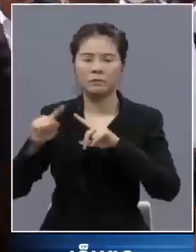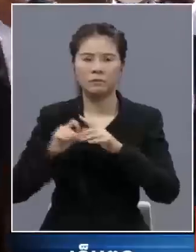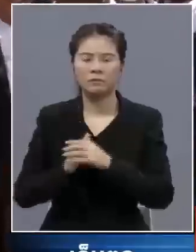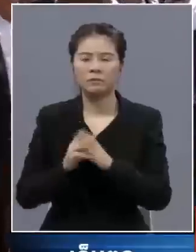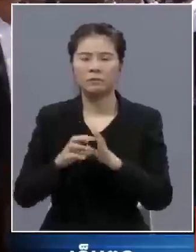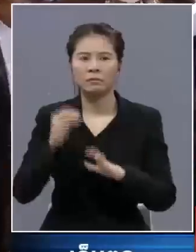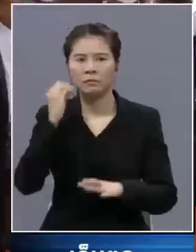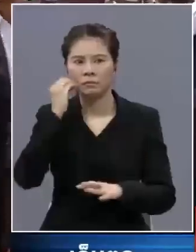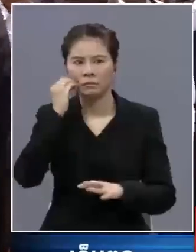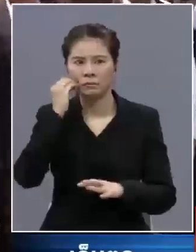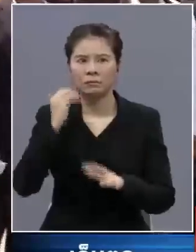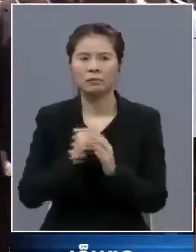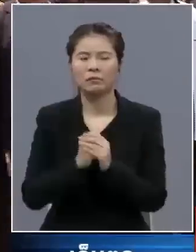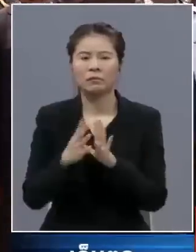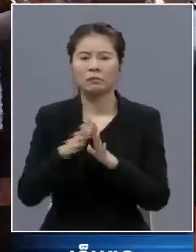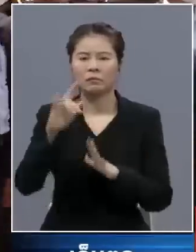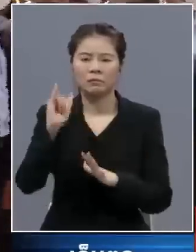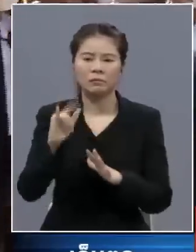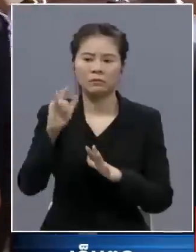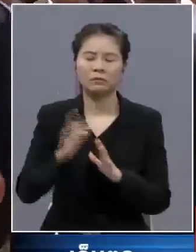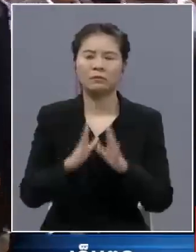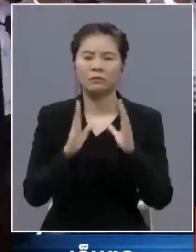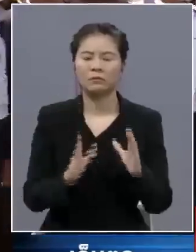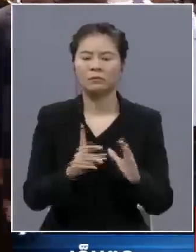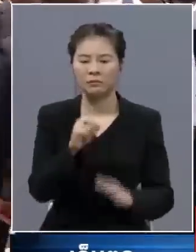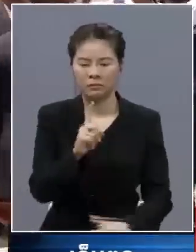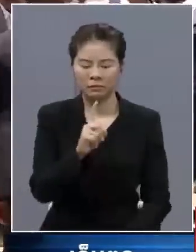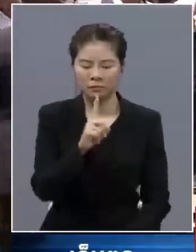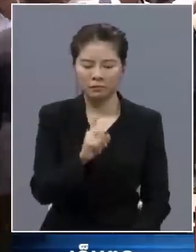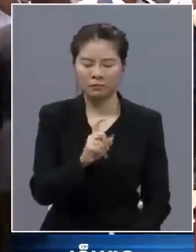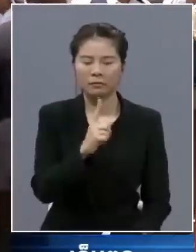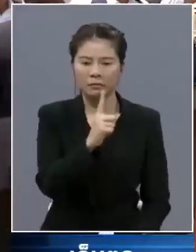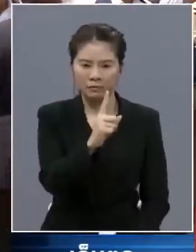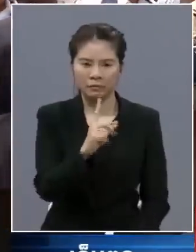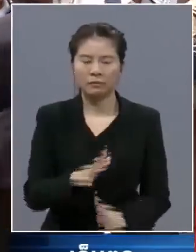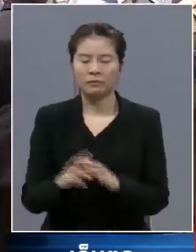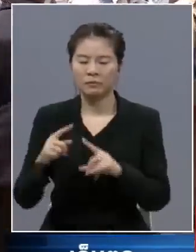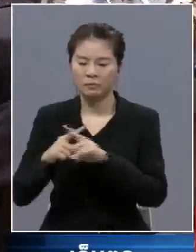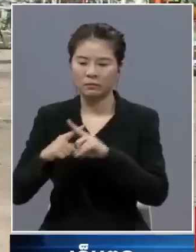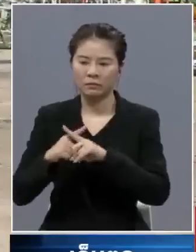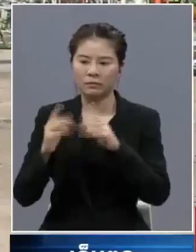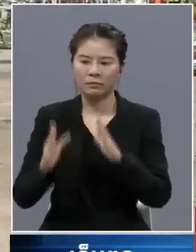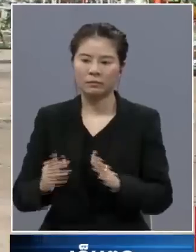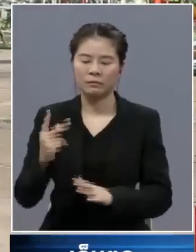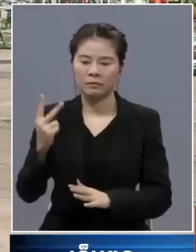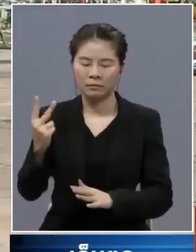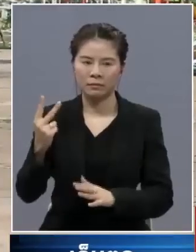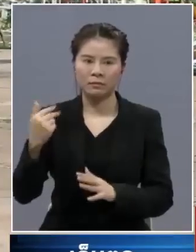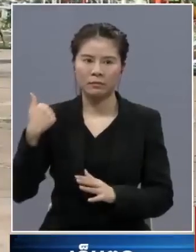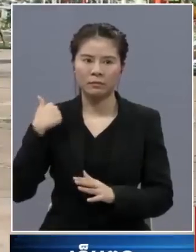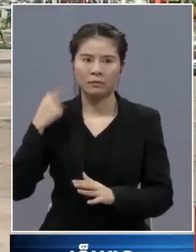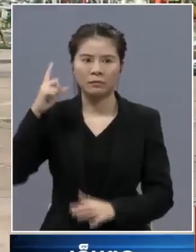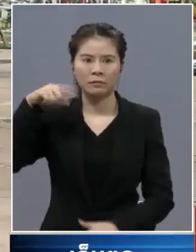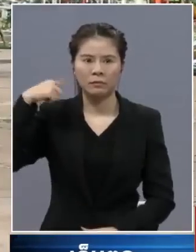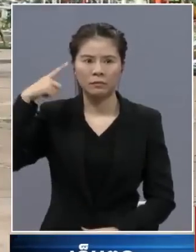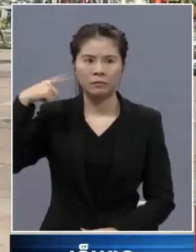ระทบนะครับต้องสูญเสียญาติ1รายครับแล้วก็ยังมีญาติพี่น้องที่บาดเจ็บ2รายเป็นเด็กครับ1ในนั้นเป็นผู้หญิงนะ